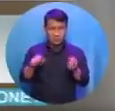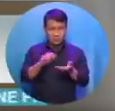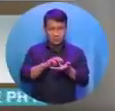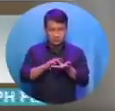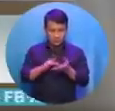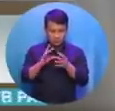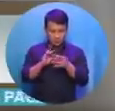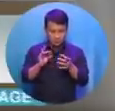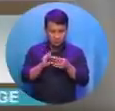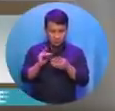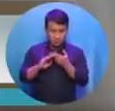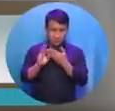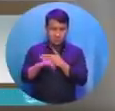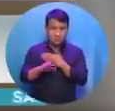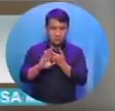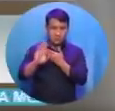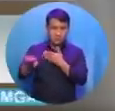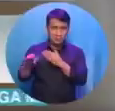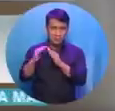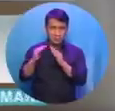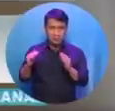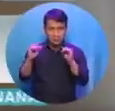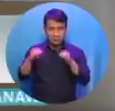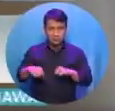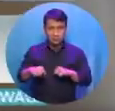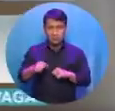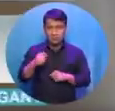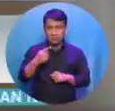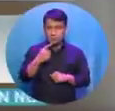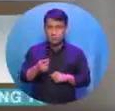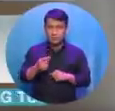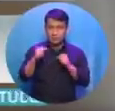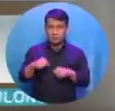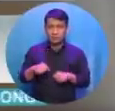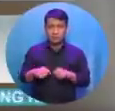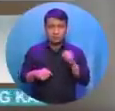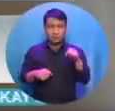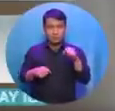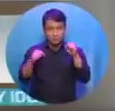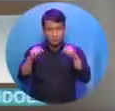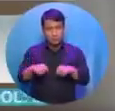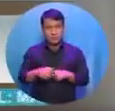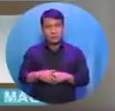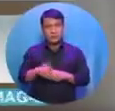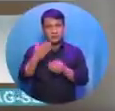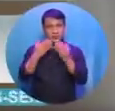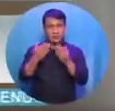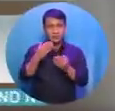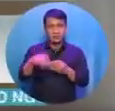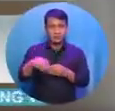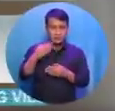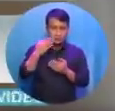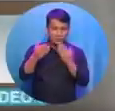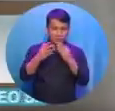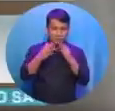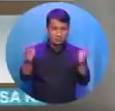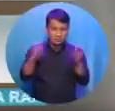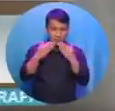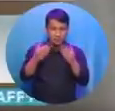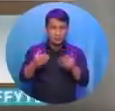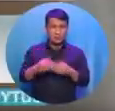ng statement and then ibabalik din po sa kanyang bahay. Pwede ho ba, Major, sir? Yes, sir. Po. Pwede po yun, sir. Salamat po. Major, sobrang thank you, Major,